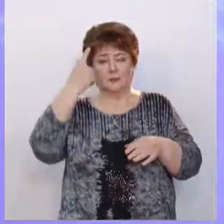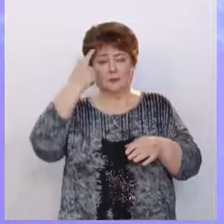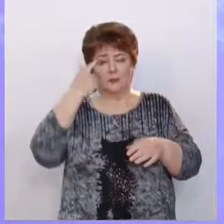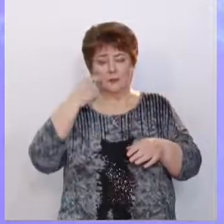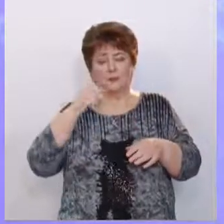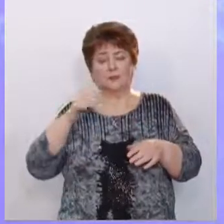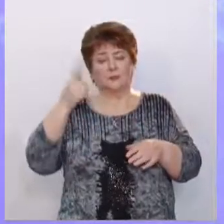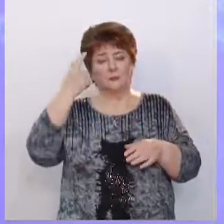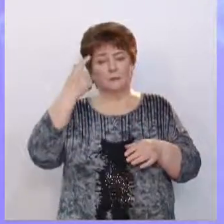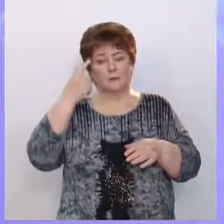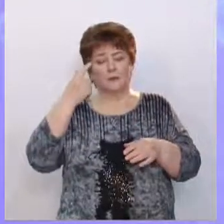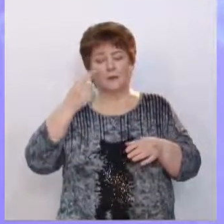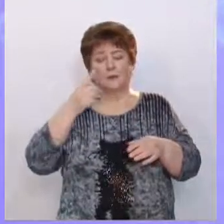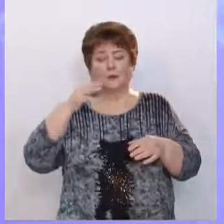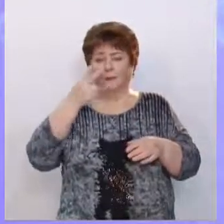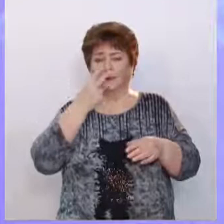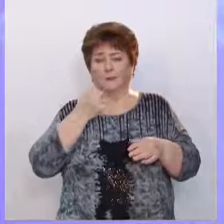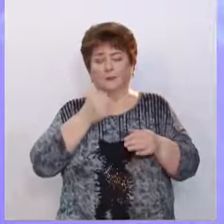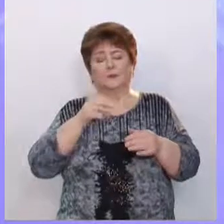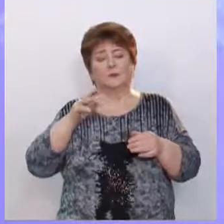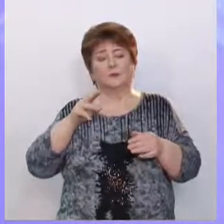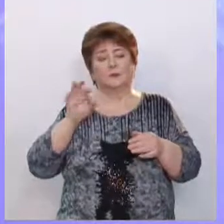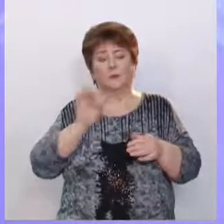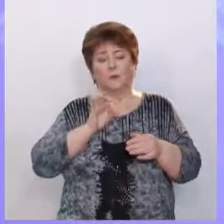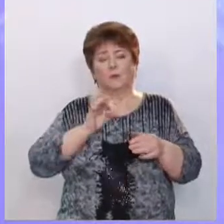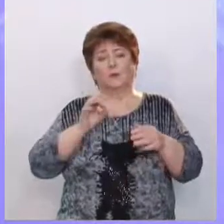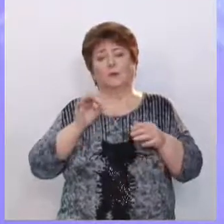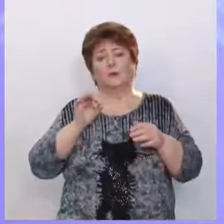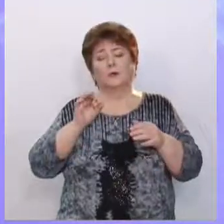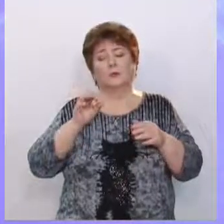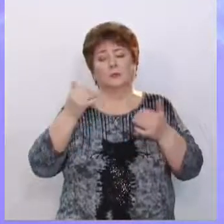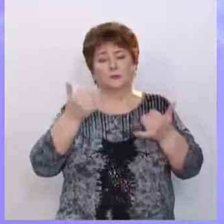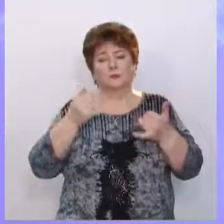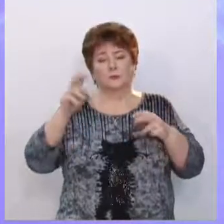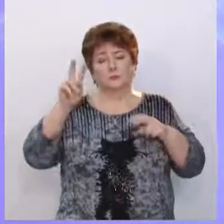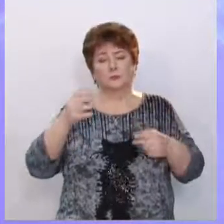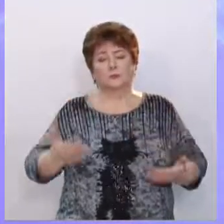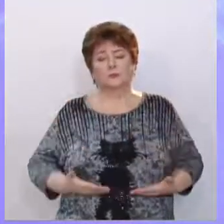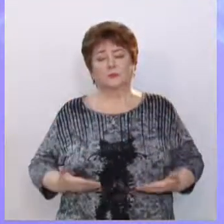знаний, умений и навыков по сегодняшней теме в жизни.